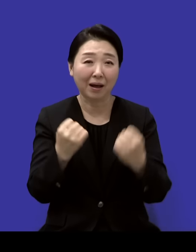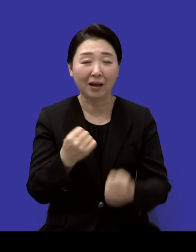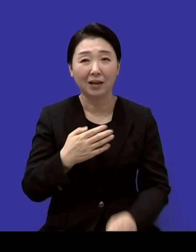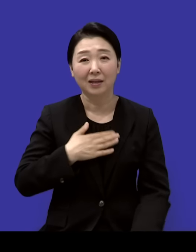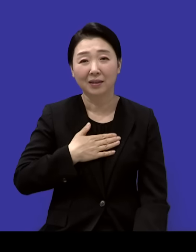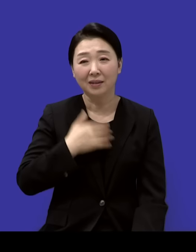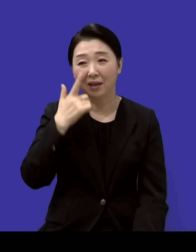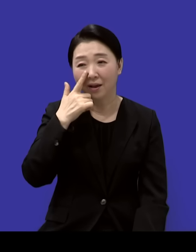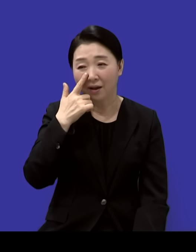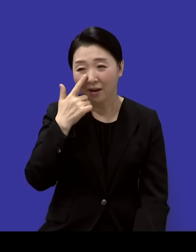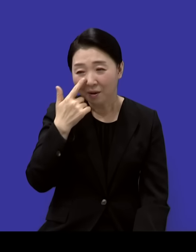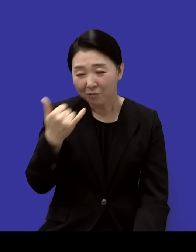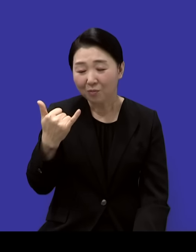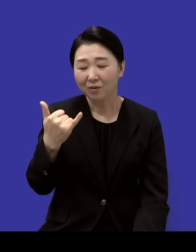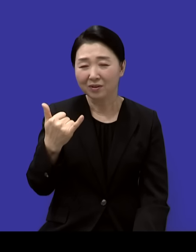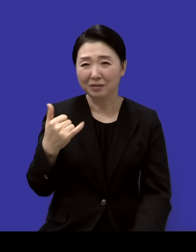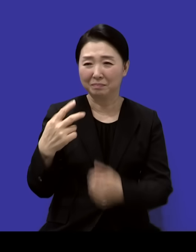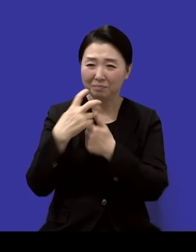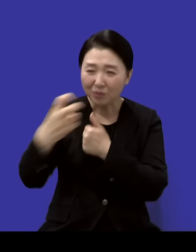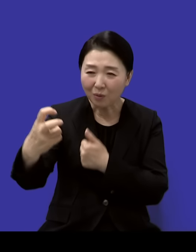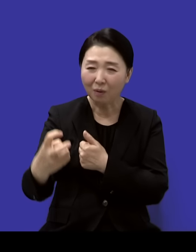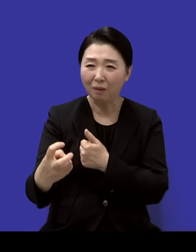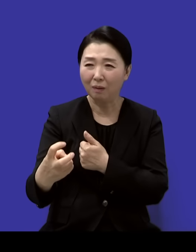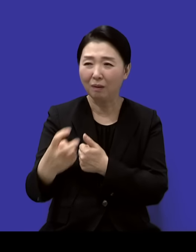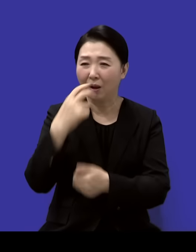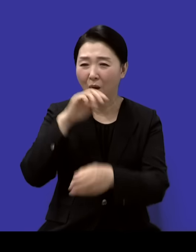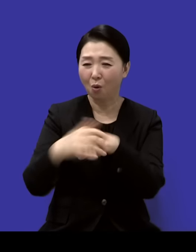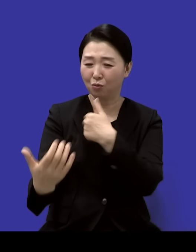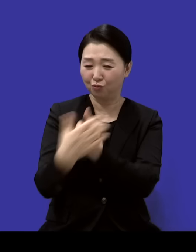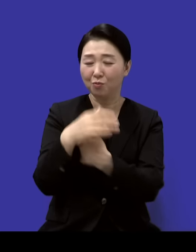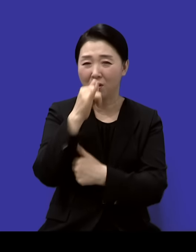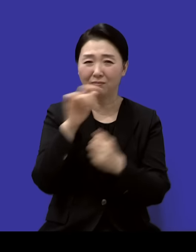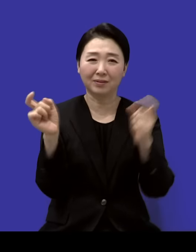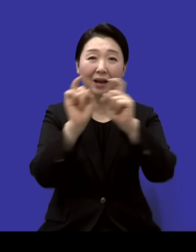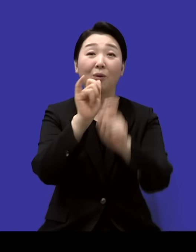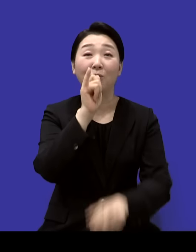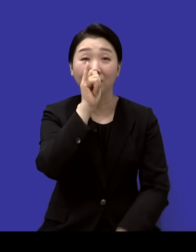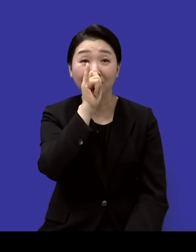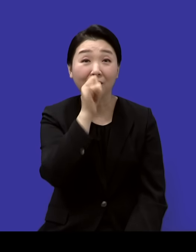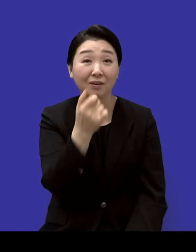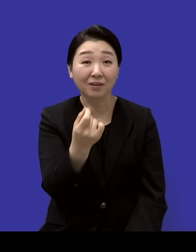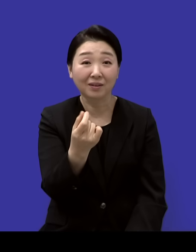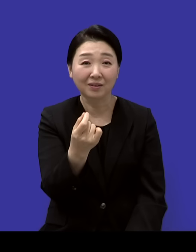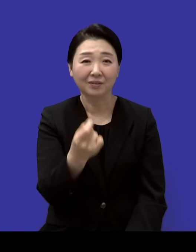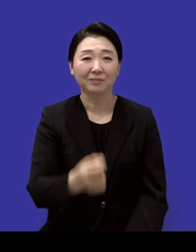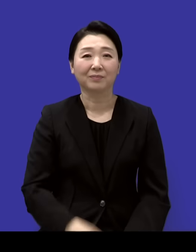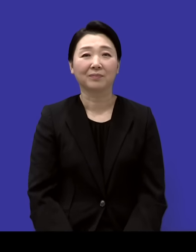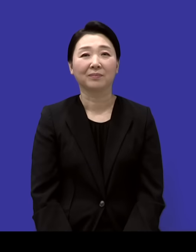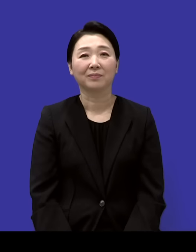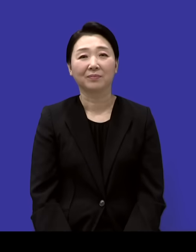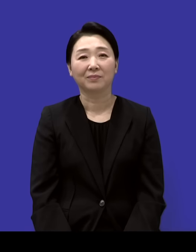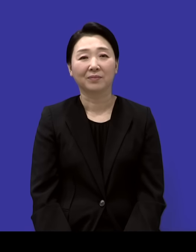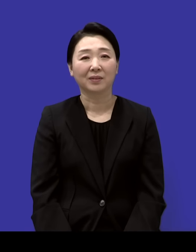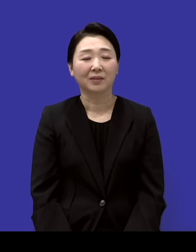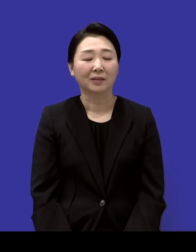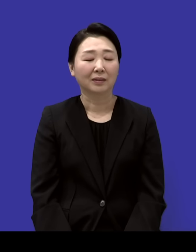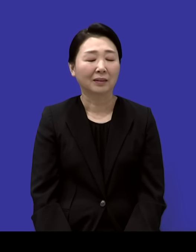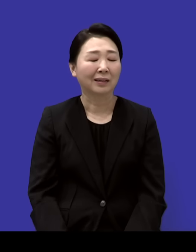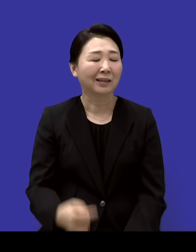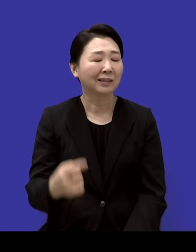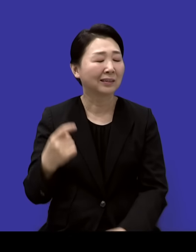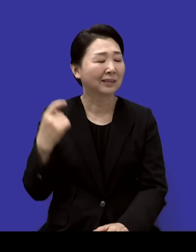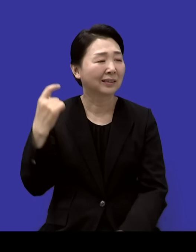엄마 미워하는 사람들 뭐 누명 씌우고 예. 막 그렇게 싸우고 예. 그런 게 참 많아요. 예. 안 듣고 싶어도 네네.